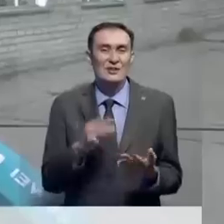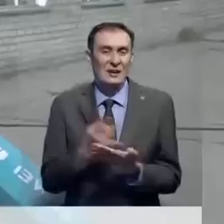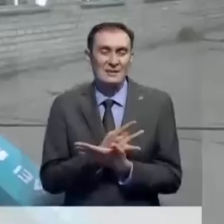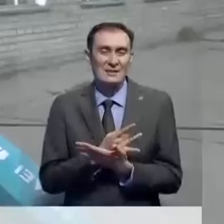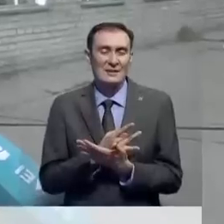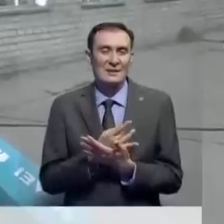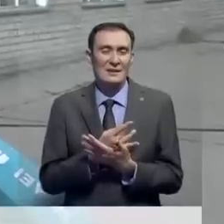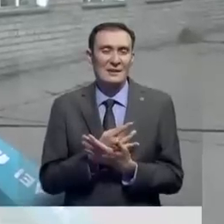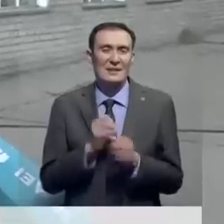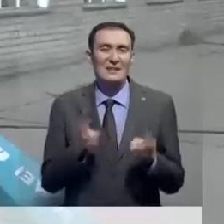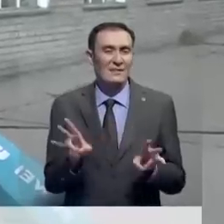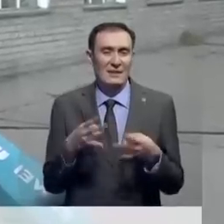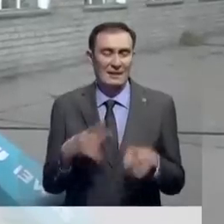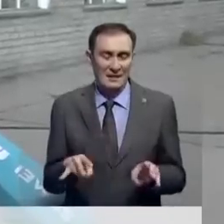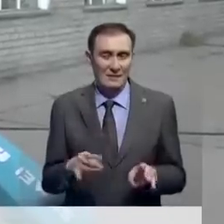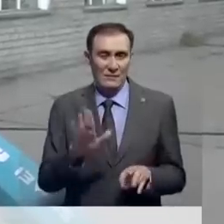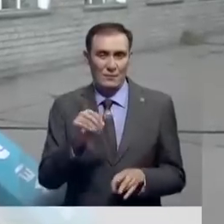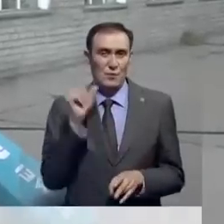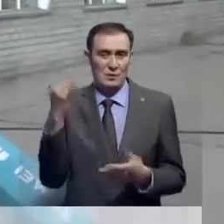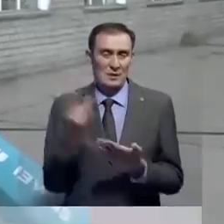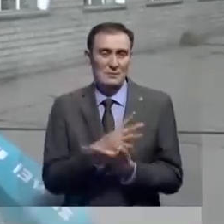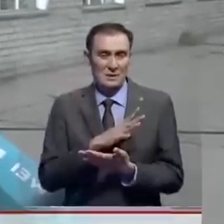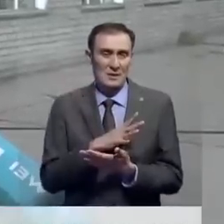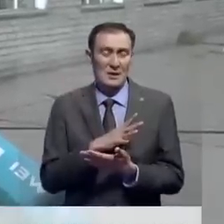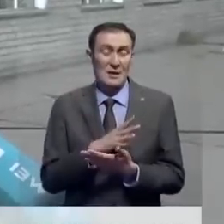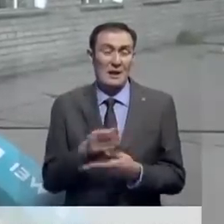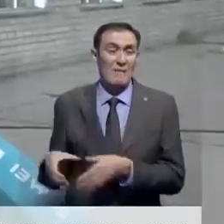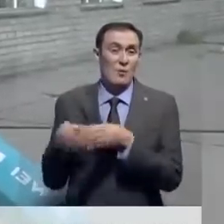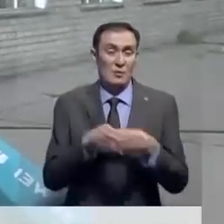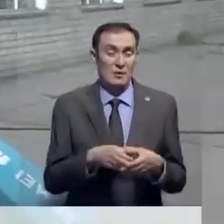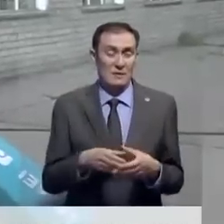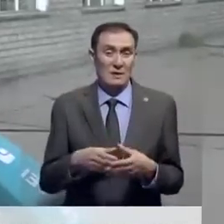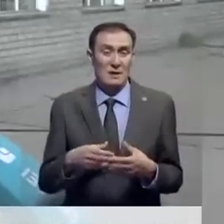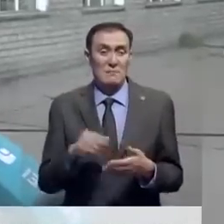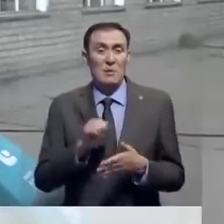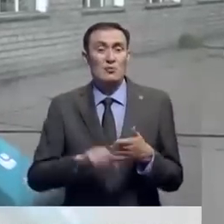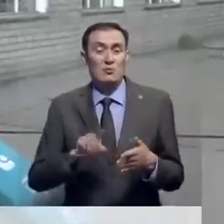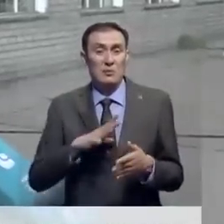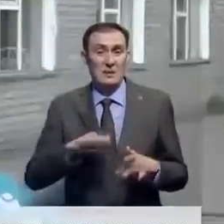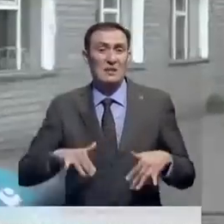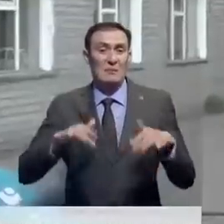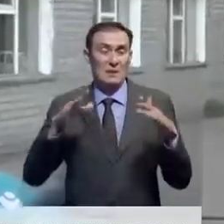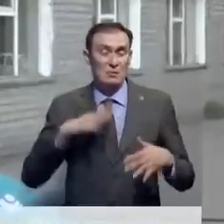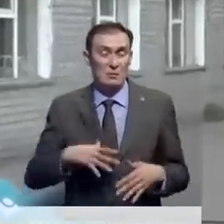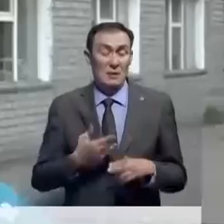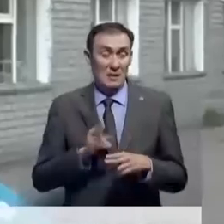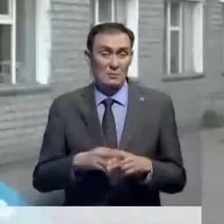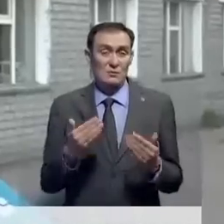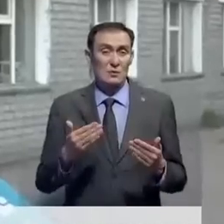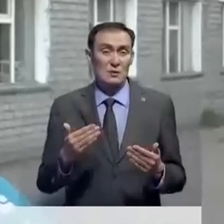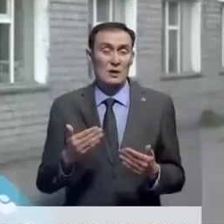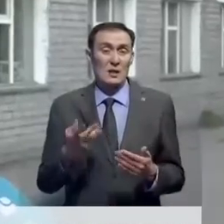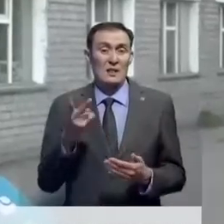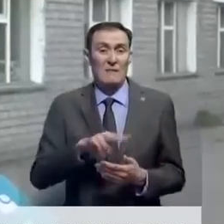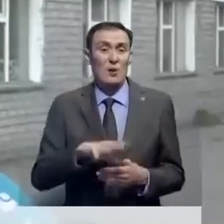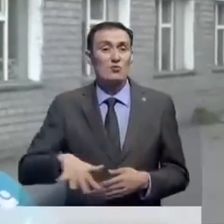перестраховаться Просто прошлый раз Вы же видели пришлось допустим Булак эвакуировать по одной простой причине что там было задомление вот у нас сегодня горит